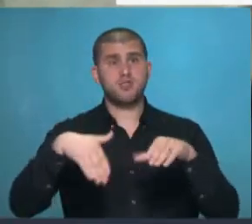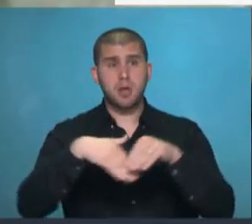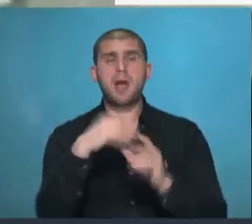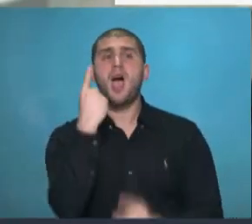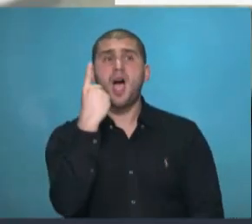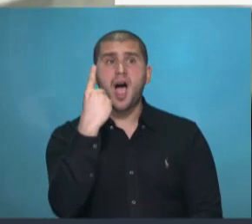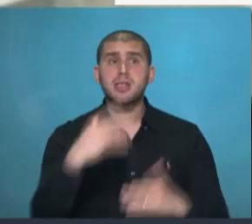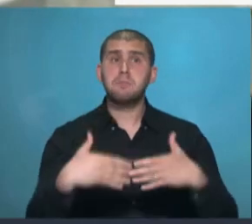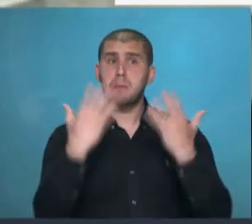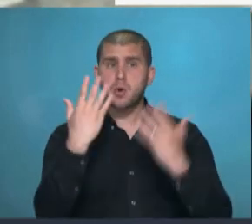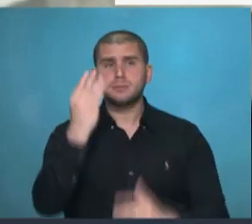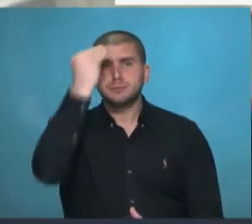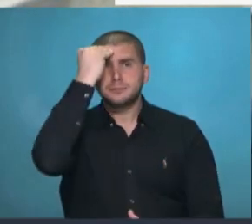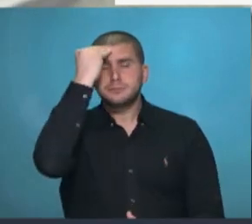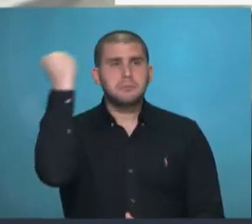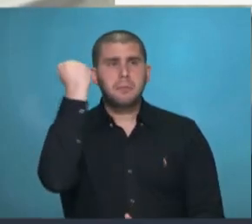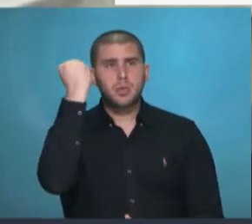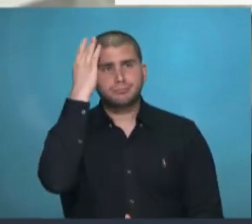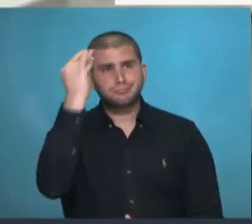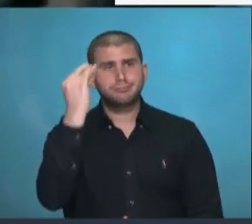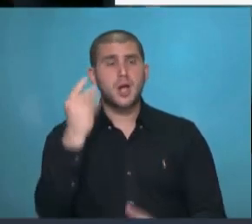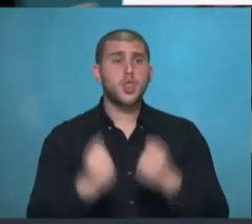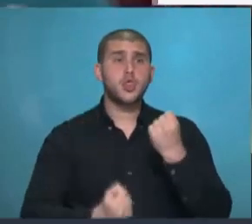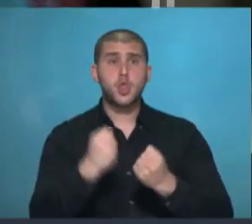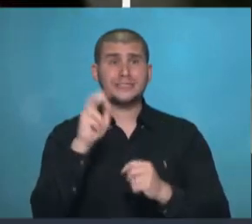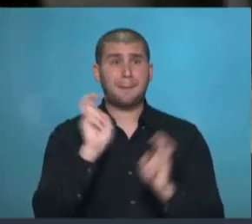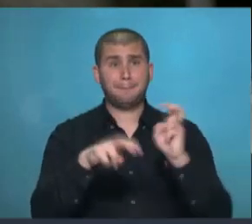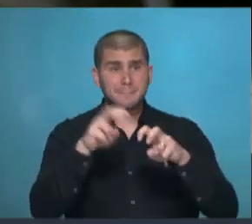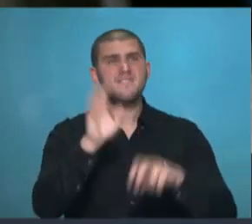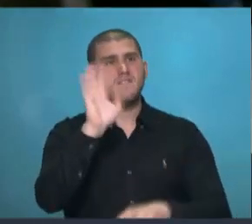מהבקרים שיזכרו גם על ידי הנוסעים וגם על ידי